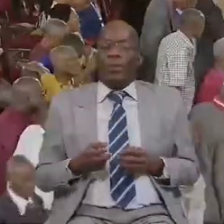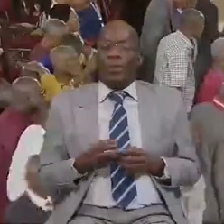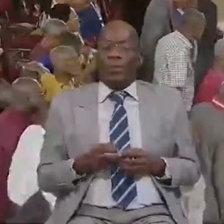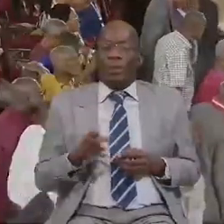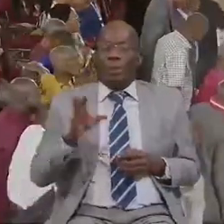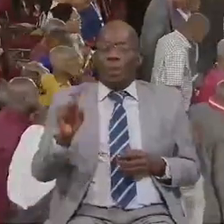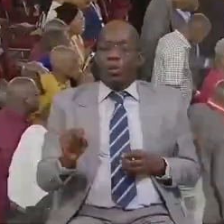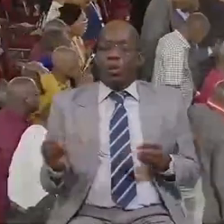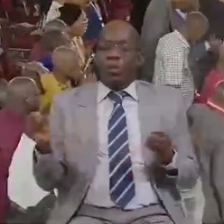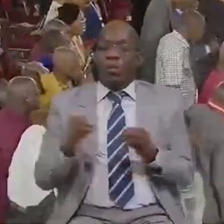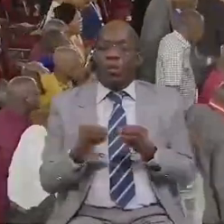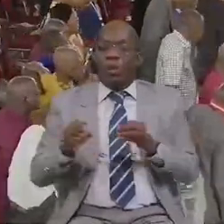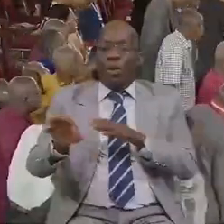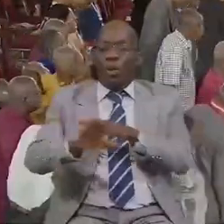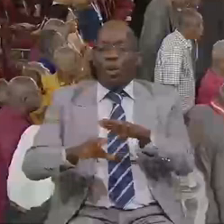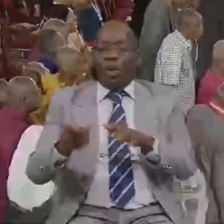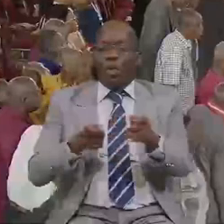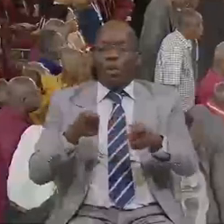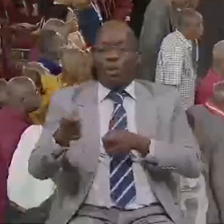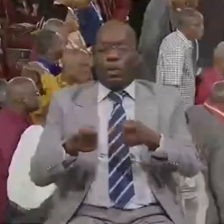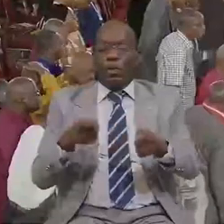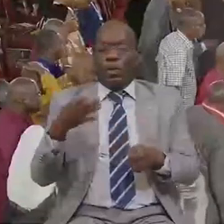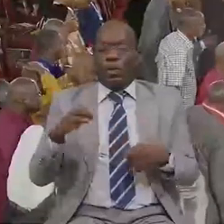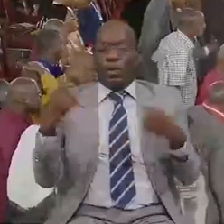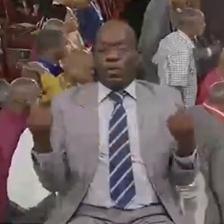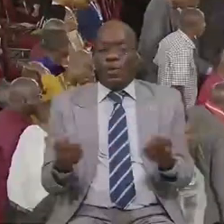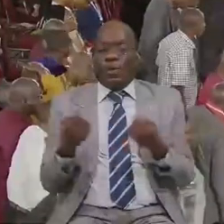N'étant plus sous le contrôle du péché,